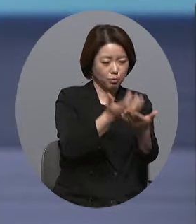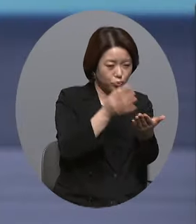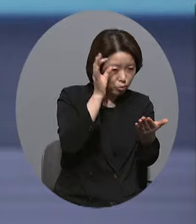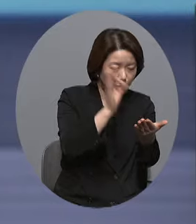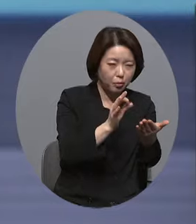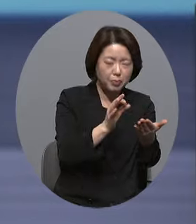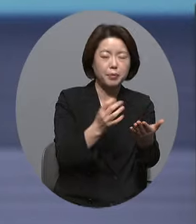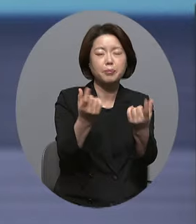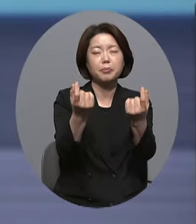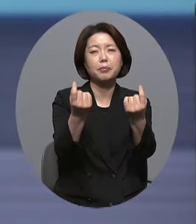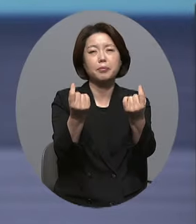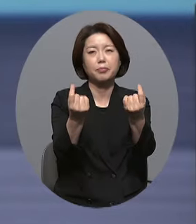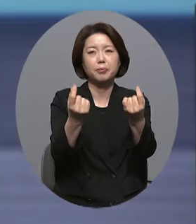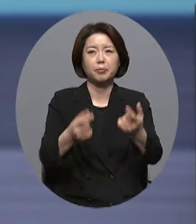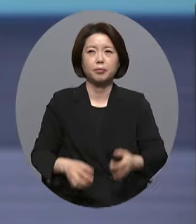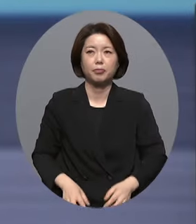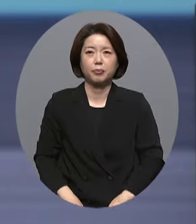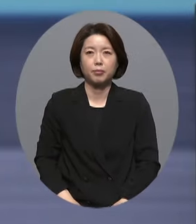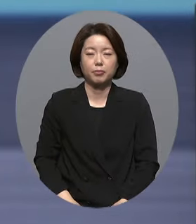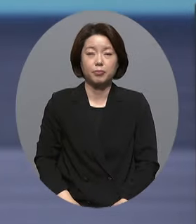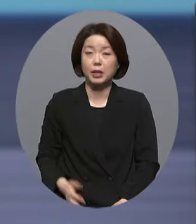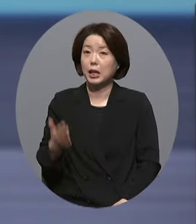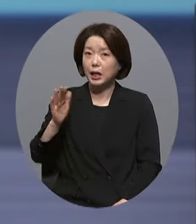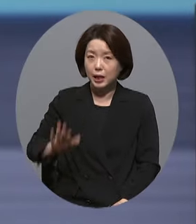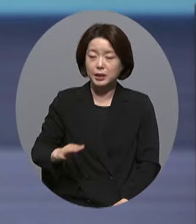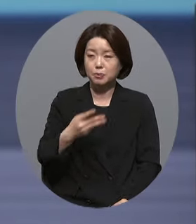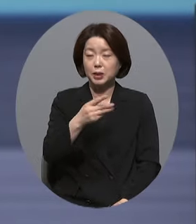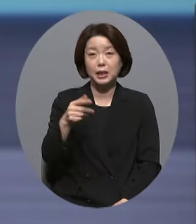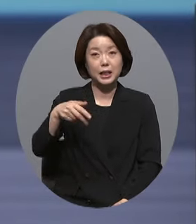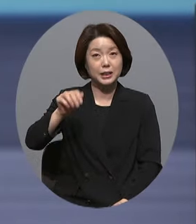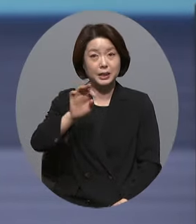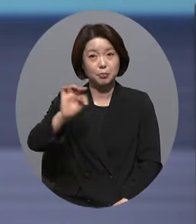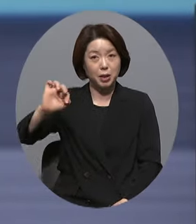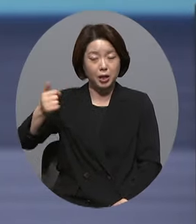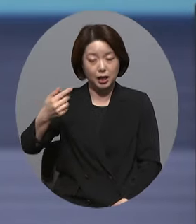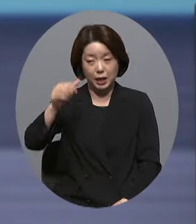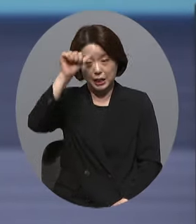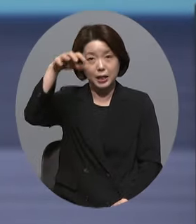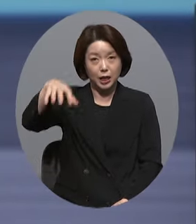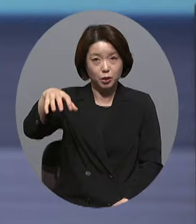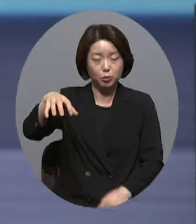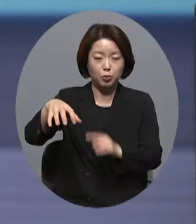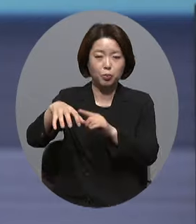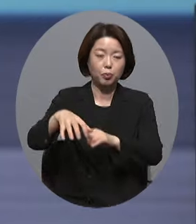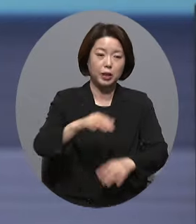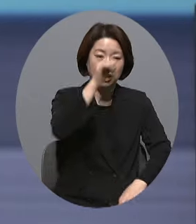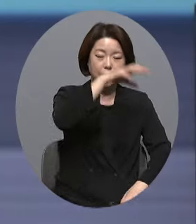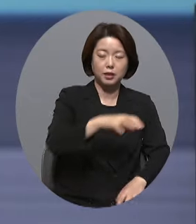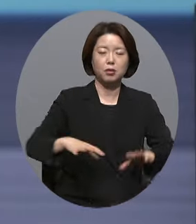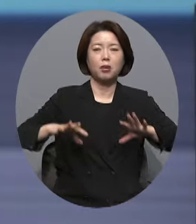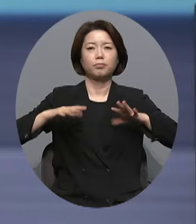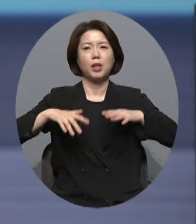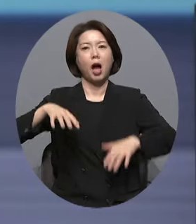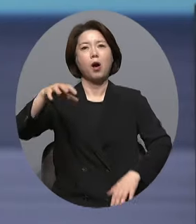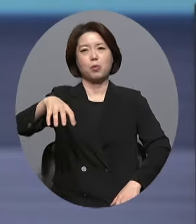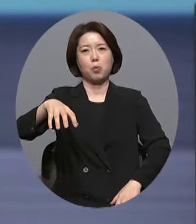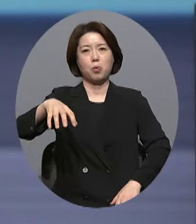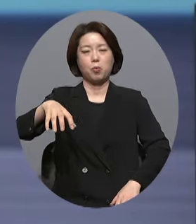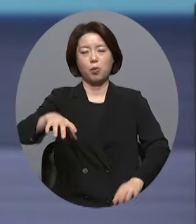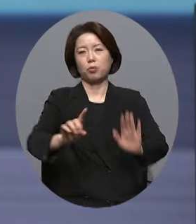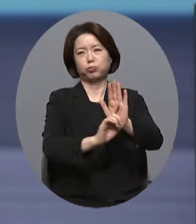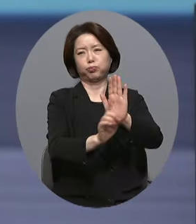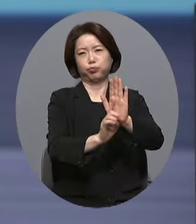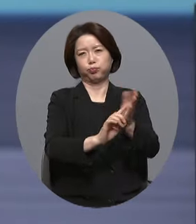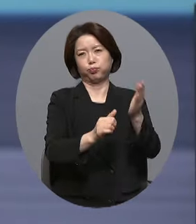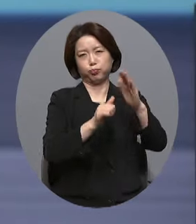그렇게 해석할 가능성이 있는 것 같습니다. 네. 다만 타지마할이라는 장소는 사실 인도에서 굉장히 자랑스러워하는 곳이고 또 네.